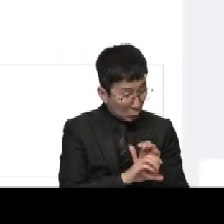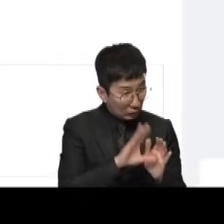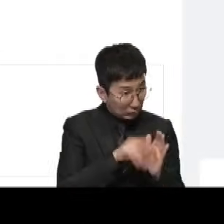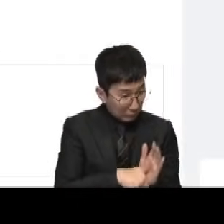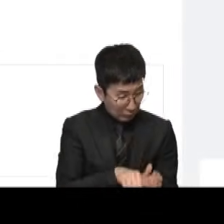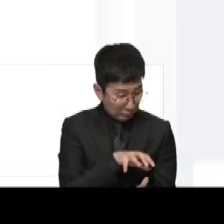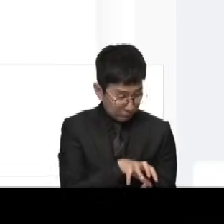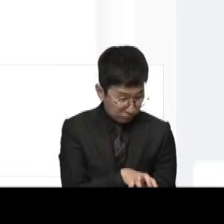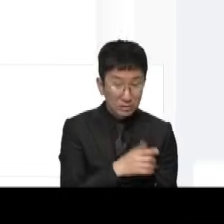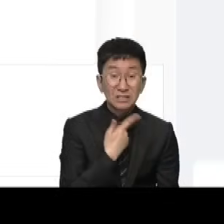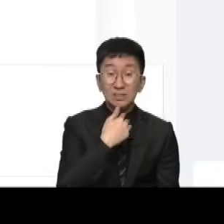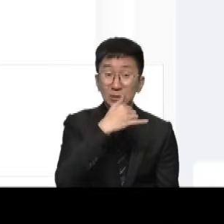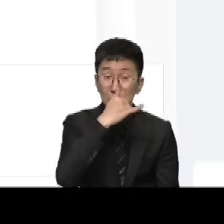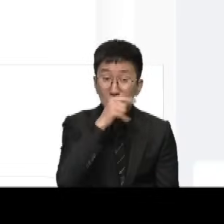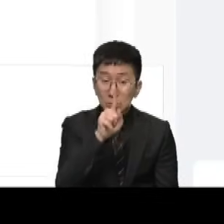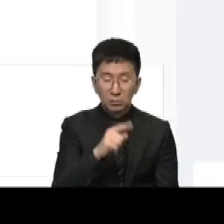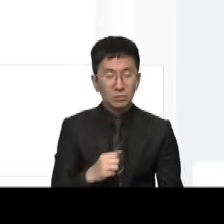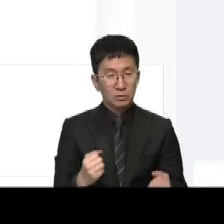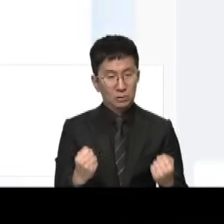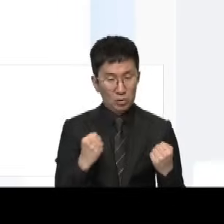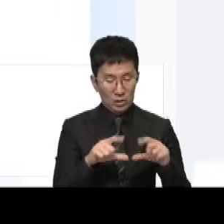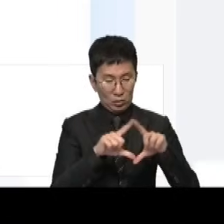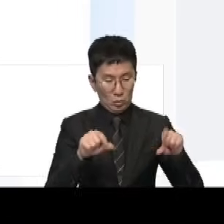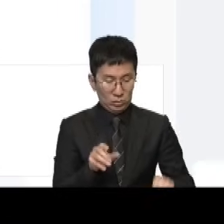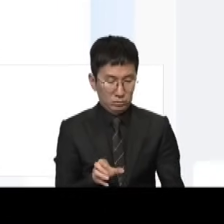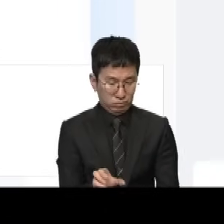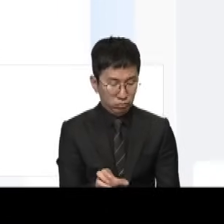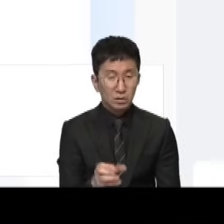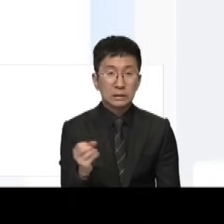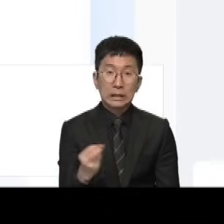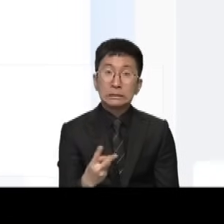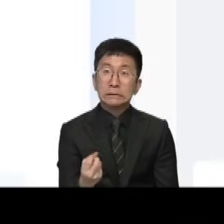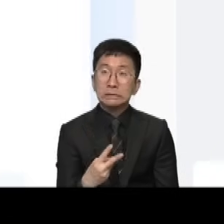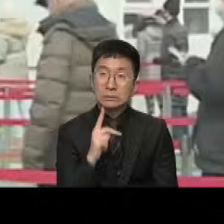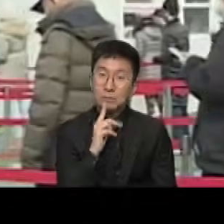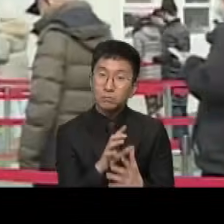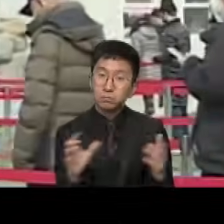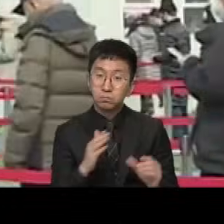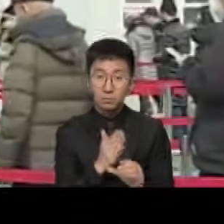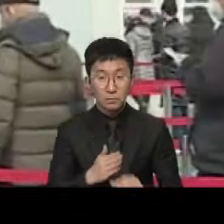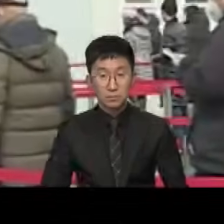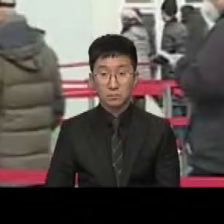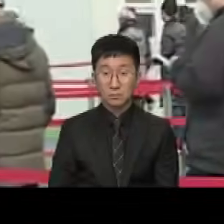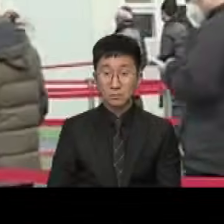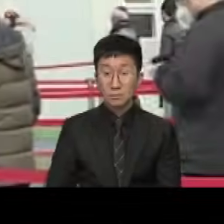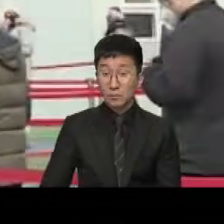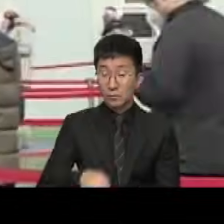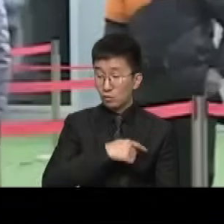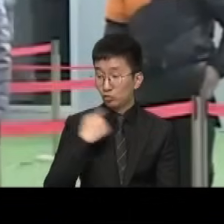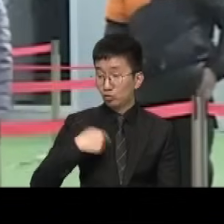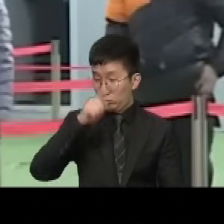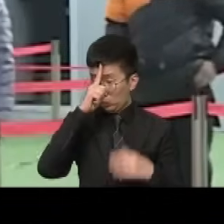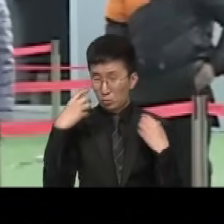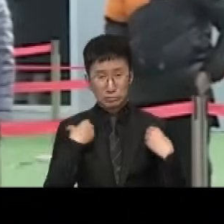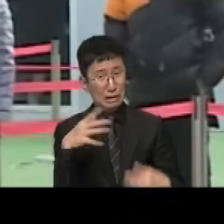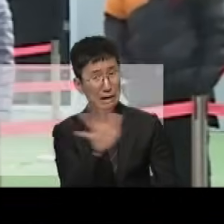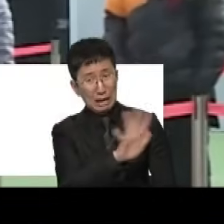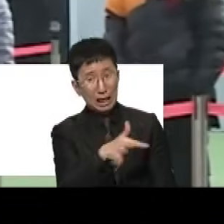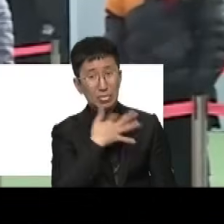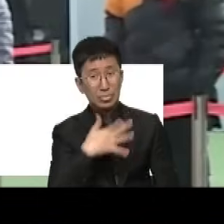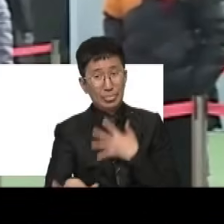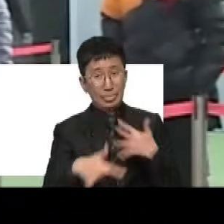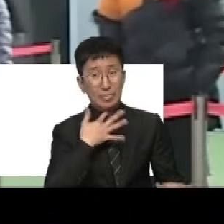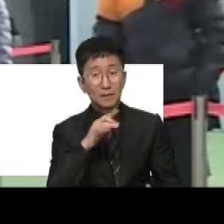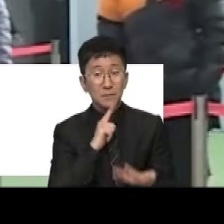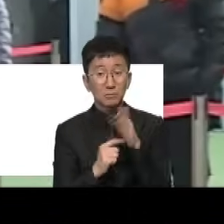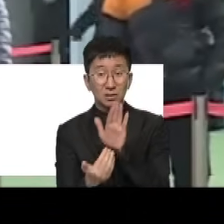통제 수단이던 건강코드가 재등장했다는 소문이 퍼졌습니다. 당국이 부랴부랴 사실이 아니라고